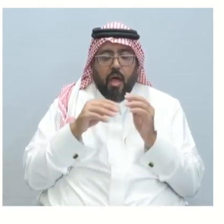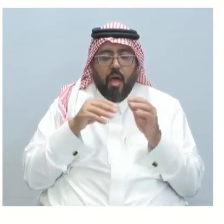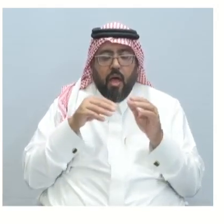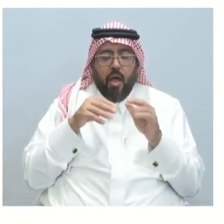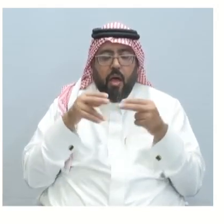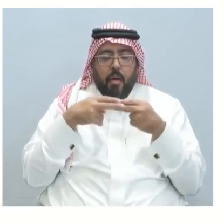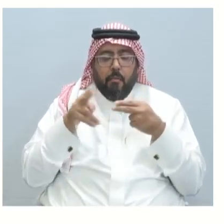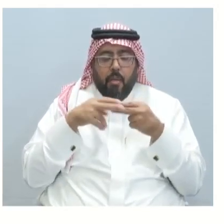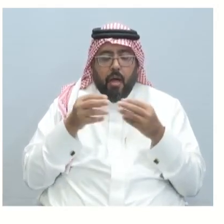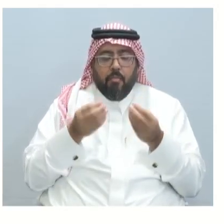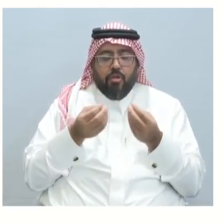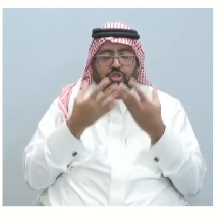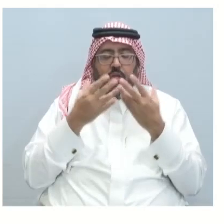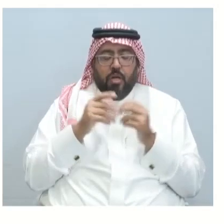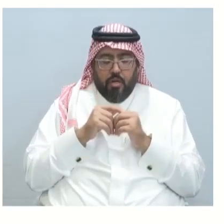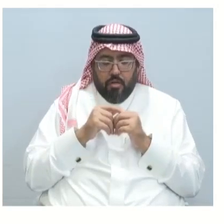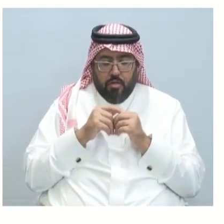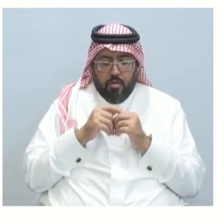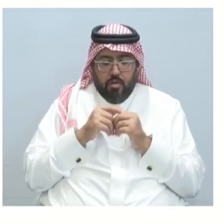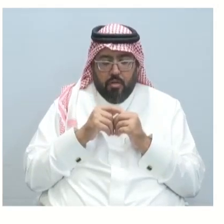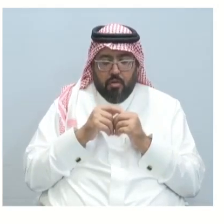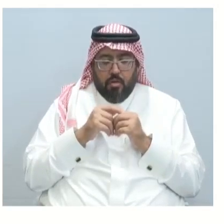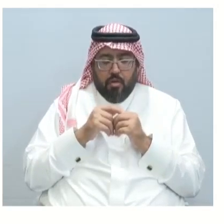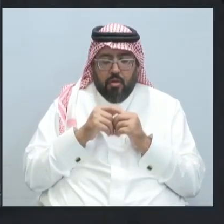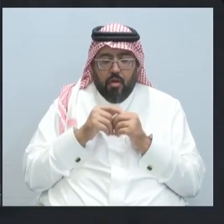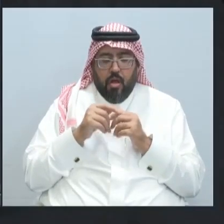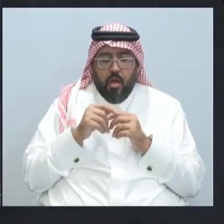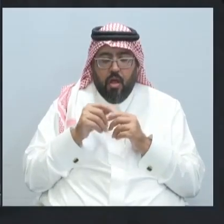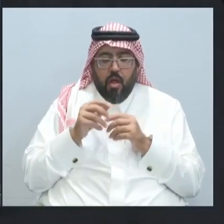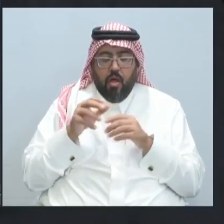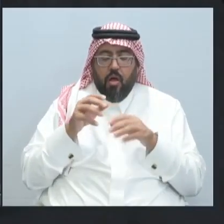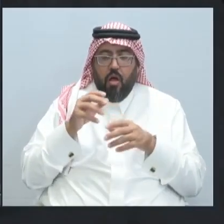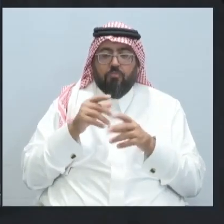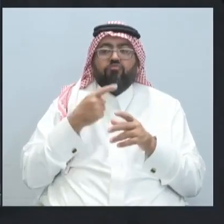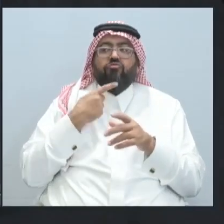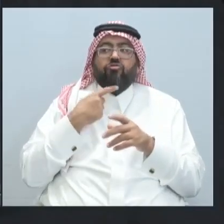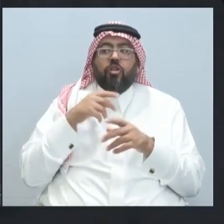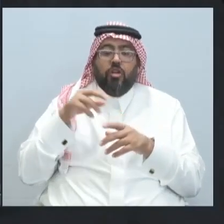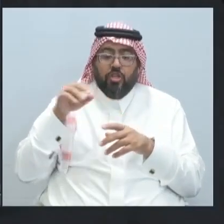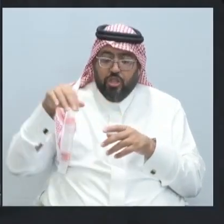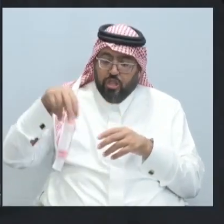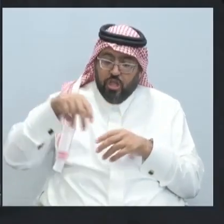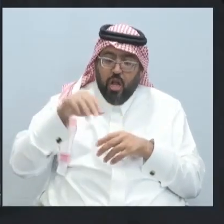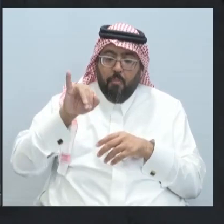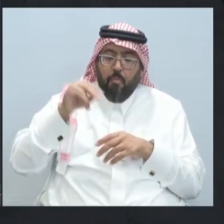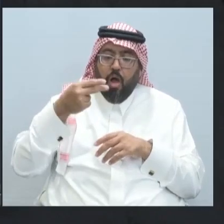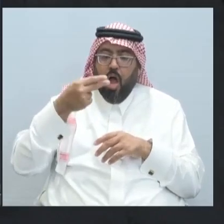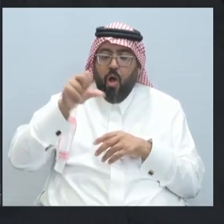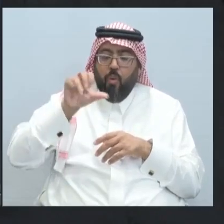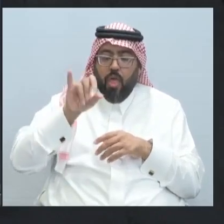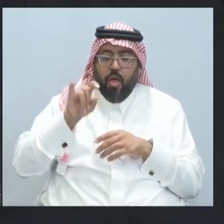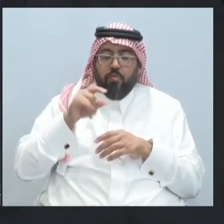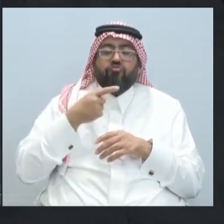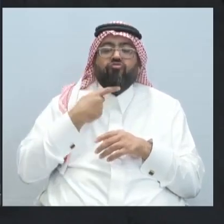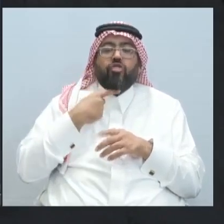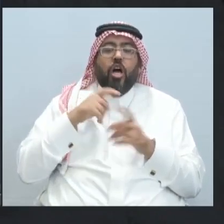عنه الى رسول الله صلى الله عليه وسلم يريد الجهاد انظروا الى هذا الموقف جاء معاويه الى رسول الله يريد الجهاد